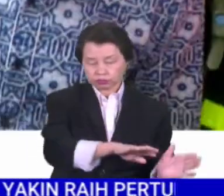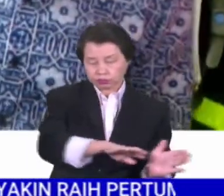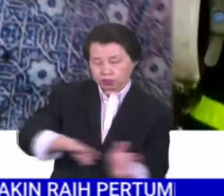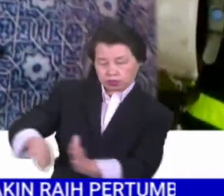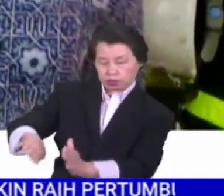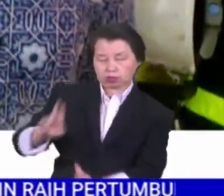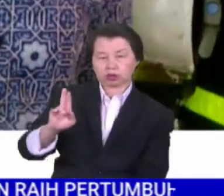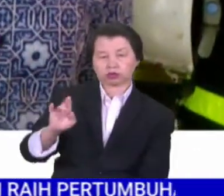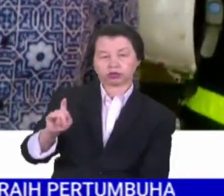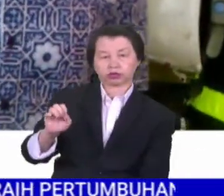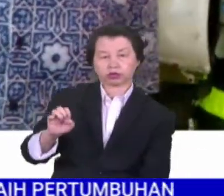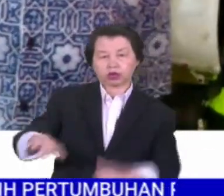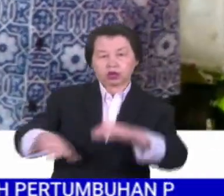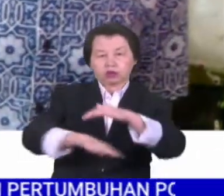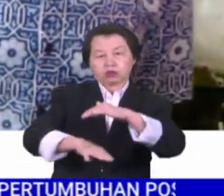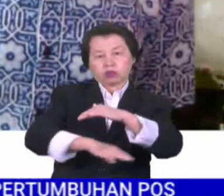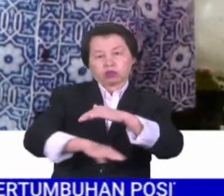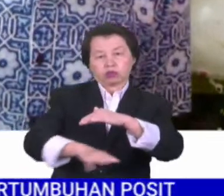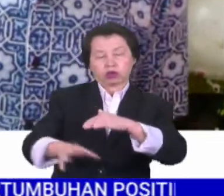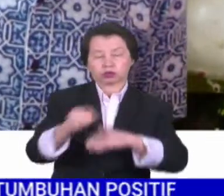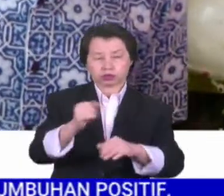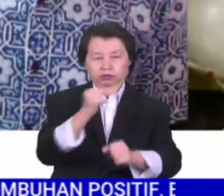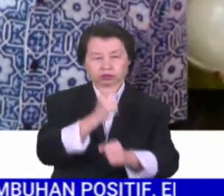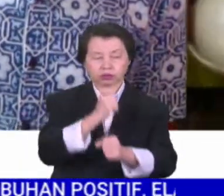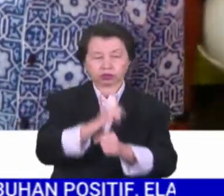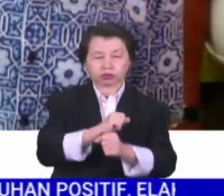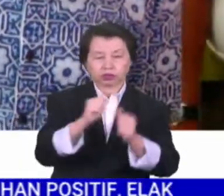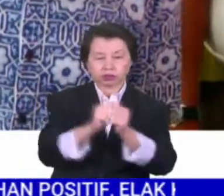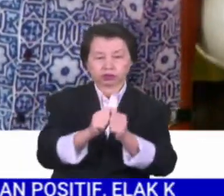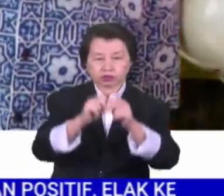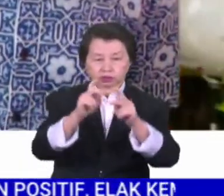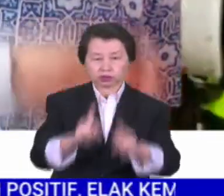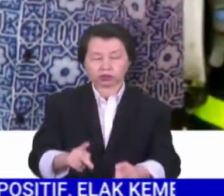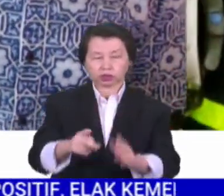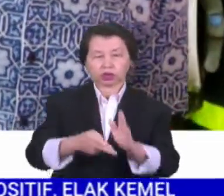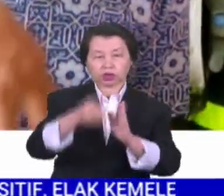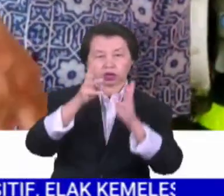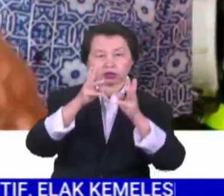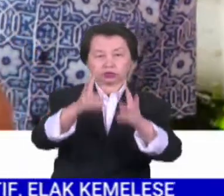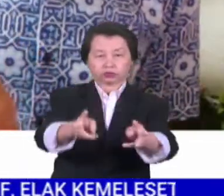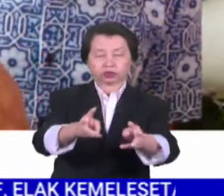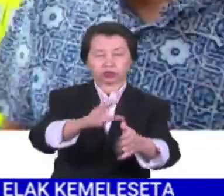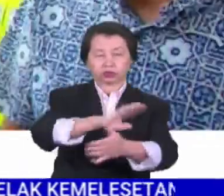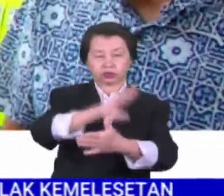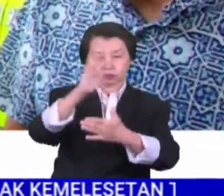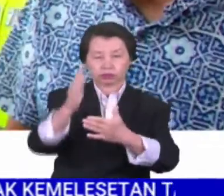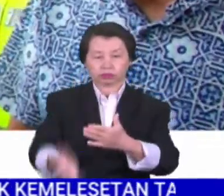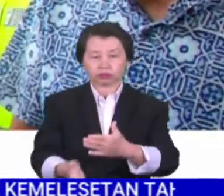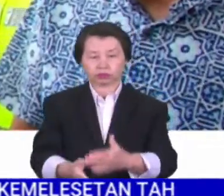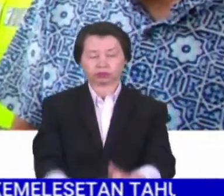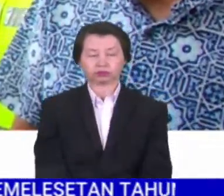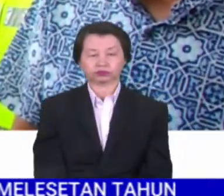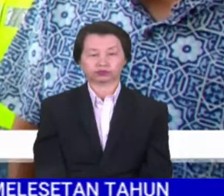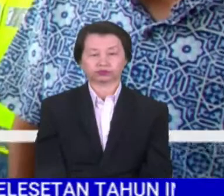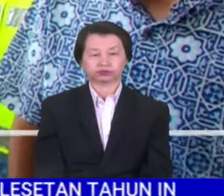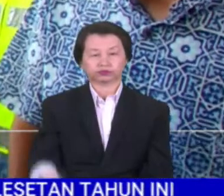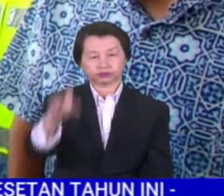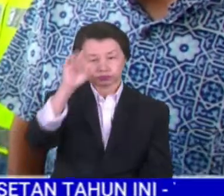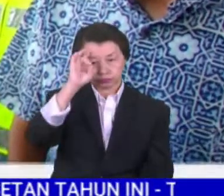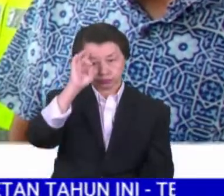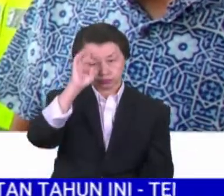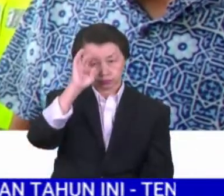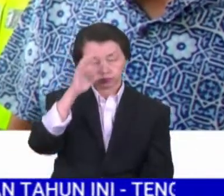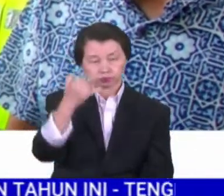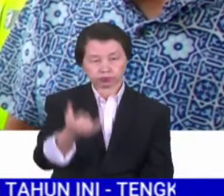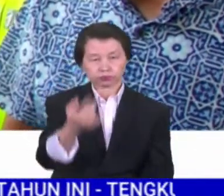di bawah permukaan jalan raya dan kerjasama dengan pihak lebuh raya selesai. Dan insyaAllah saya rasa kali ini isu